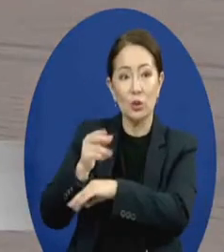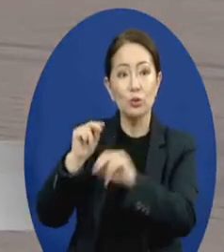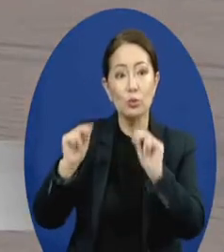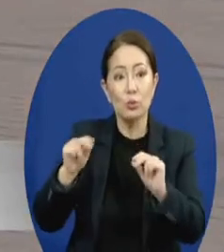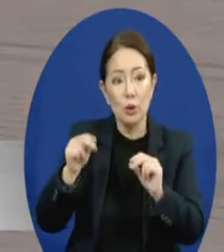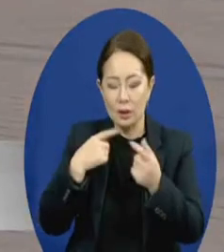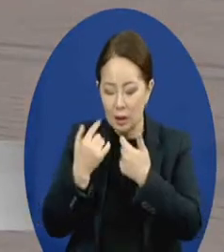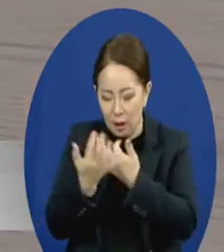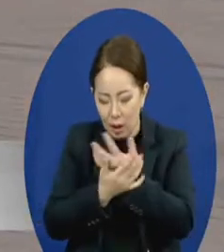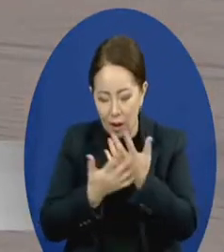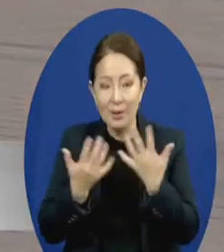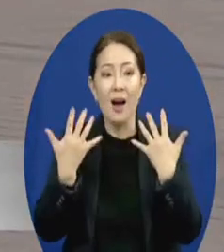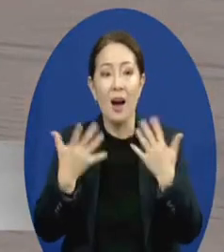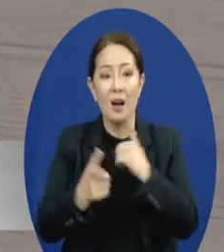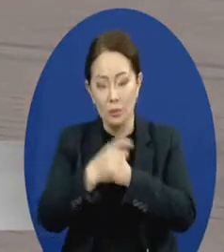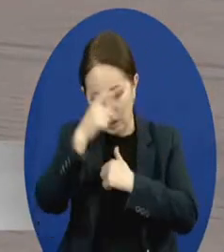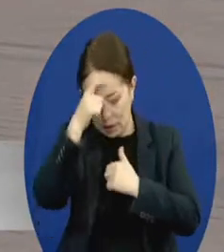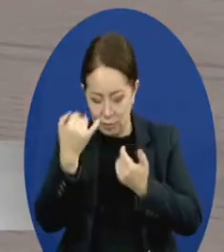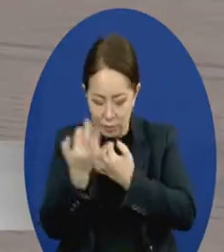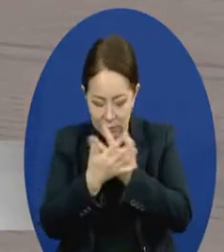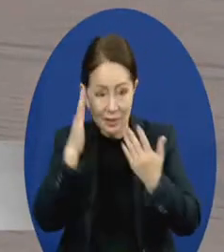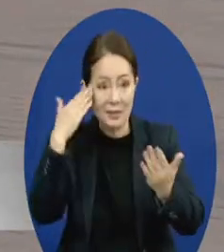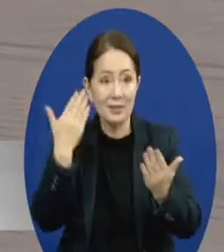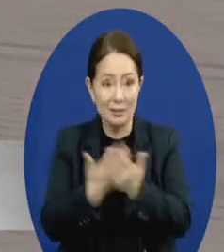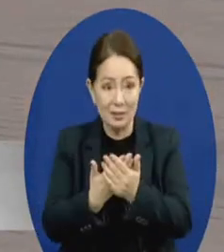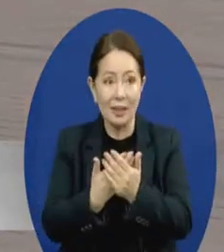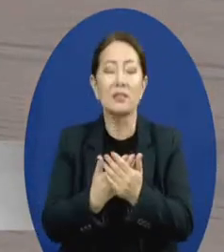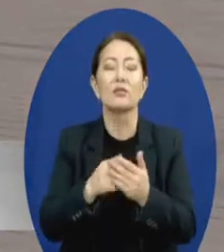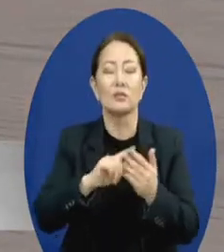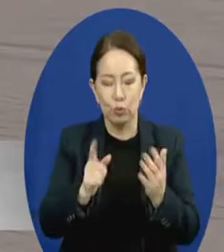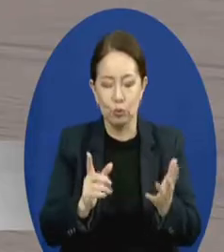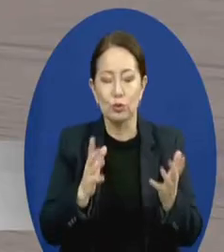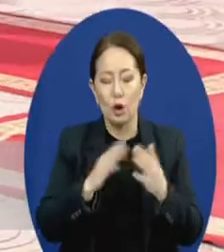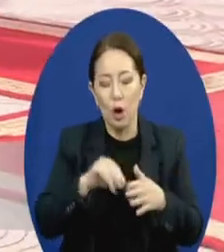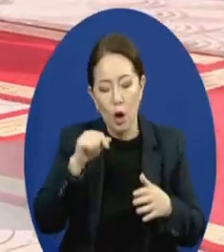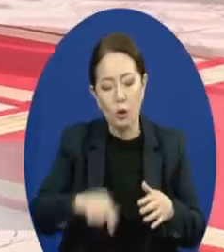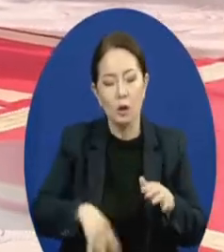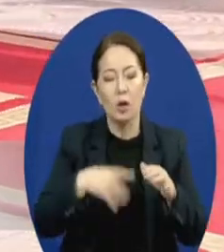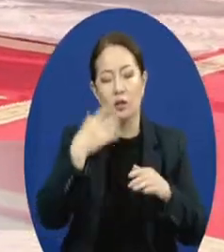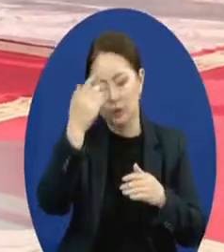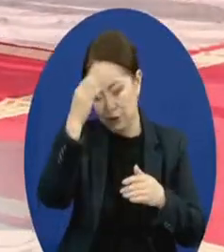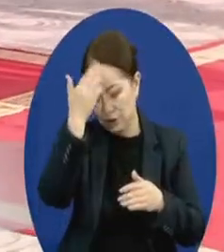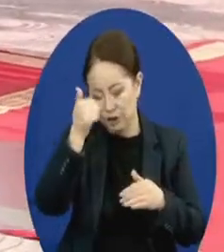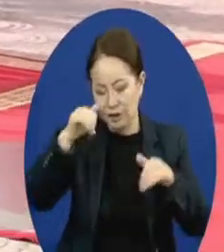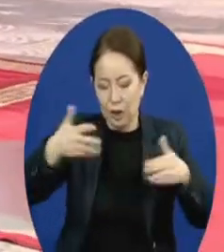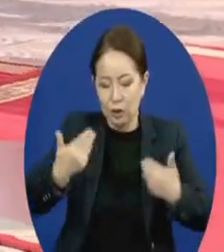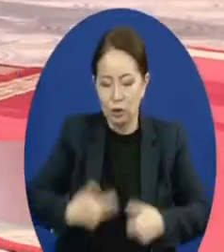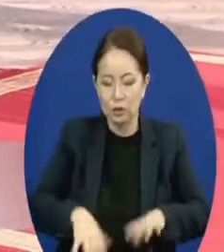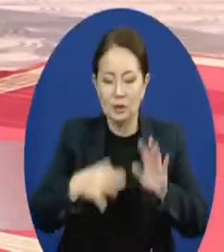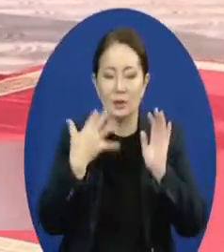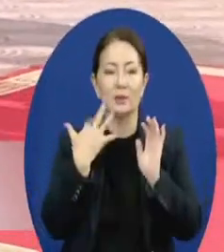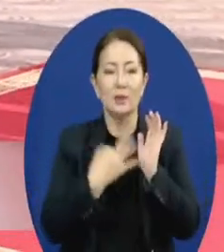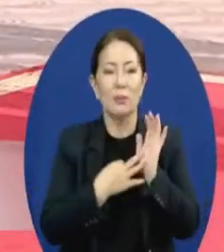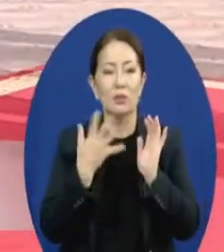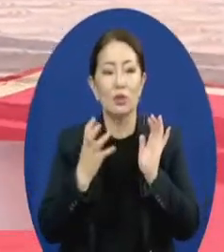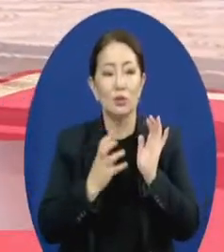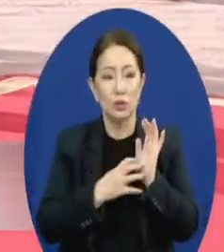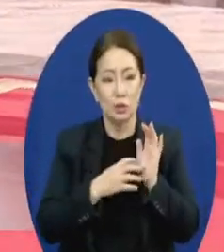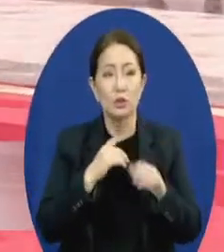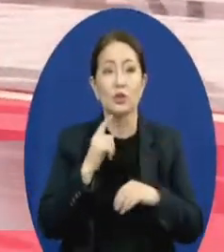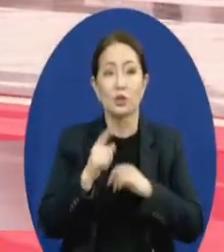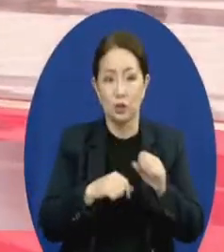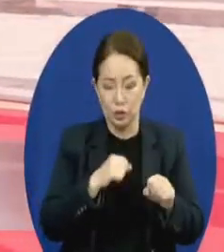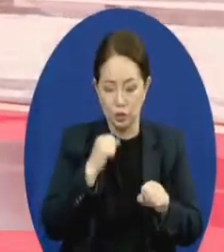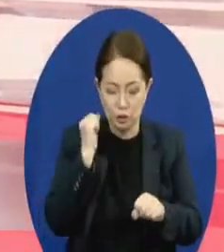эрдэмтний саналаар шийдсэн. Энэ онд Чингис хааны мэндэлсний 859 жилийн ой тохиож байна. Төрийн түгийг мандуулж төрийн их түгийг